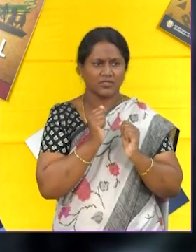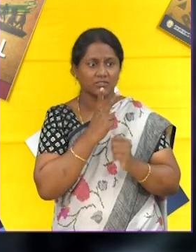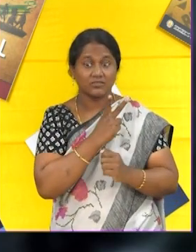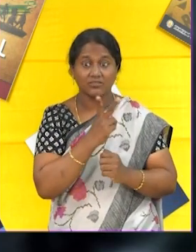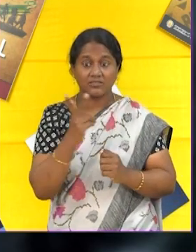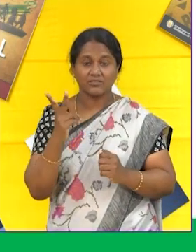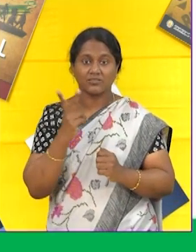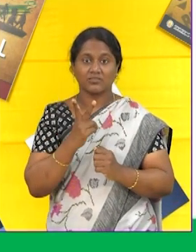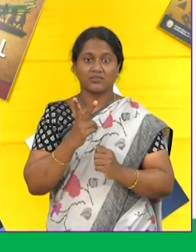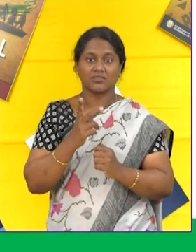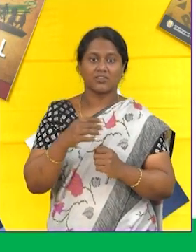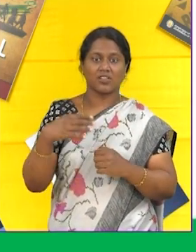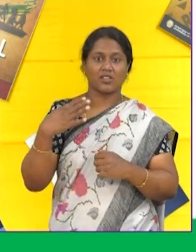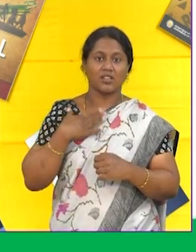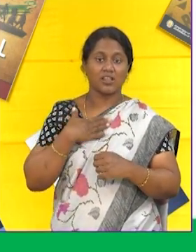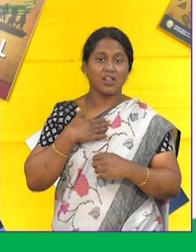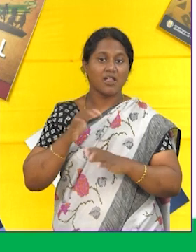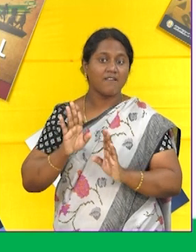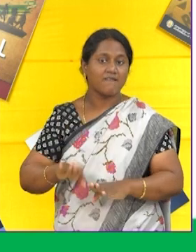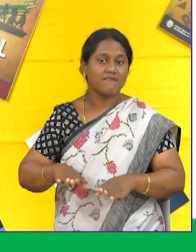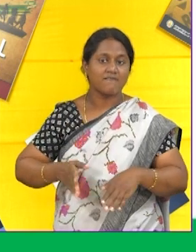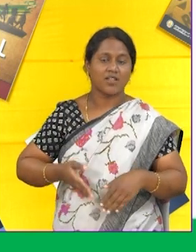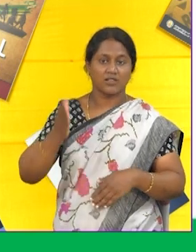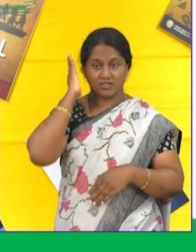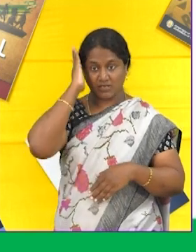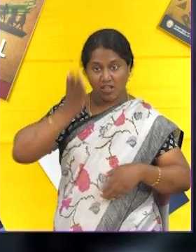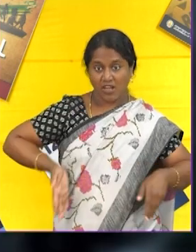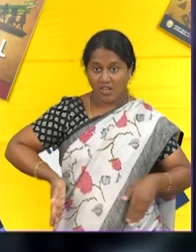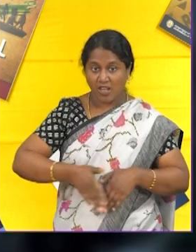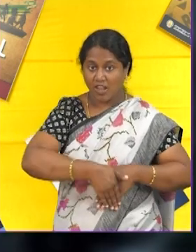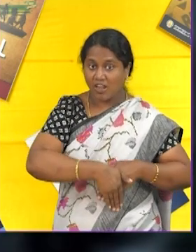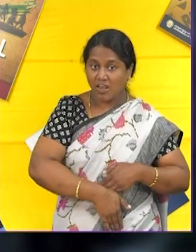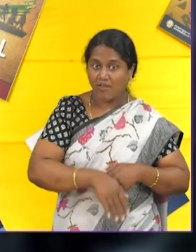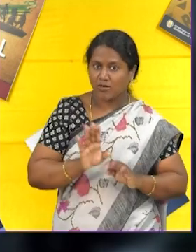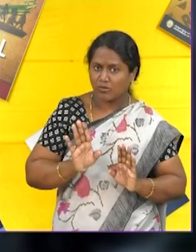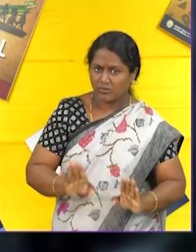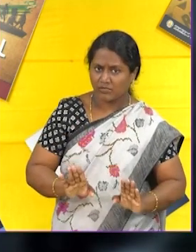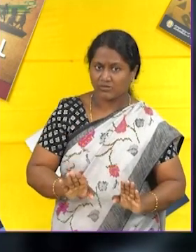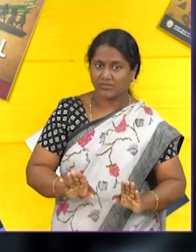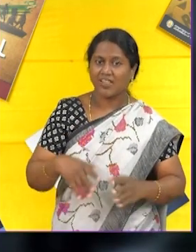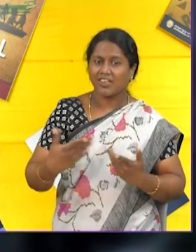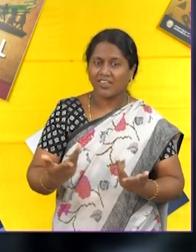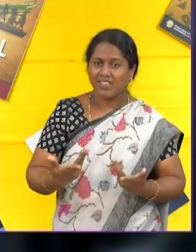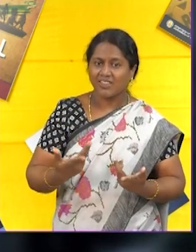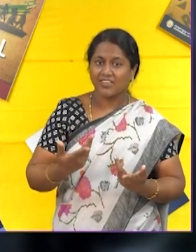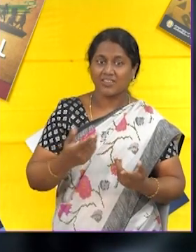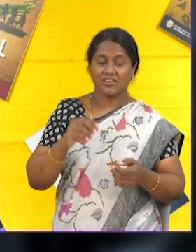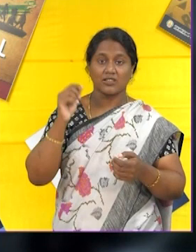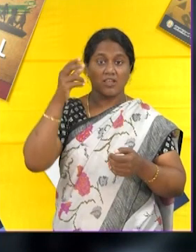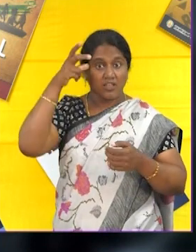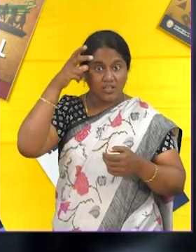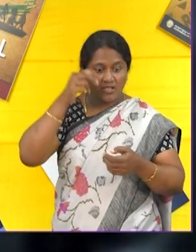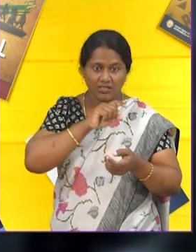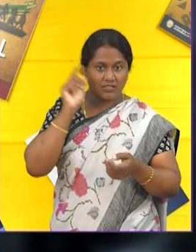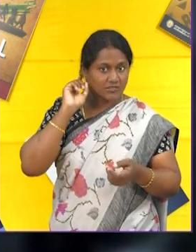என்னை பார்க்குறான். ஐ ஹேட் ஒன்லி த பேக் டவல் அரவுண்ட் மை வேஸ்ட். என் இடுப்பில் டவல் மட்டும்தான் இருந்துச்சு. பிகாஸ் நான்